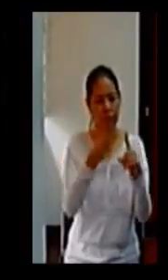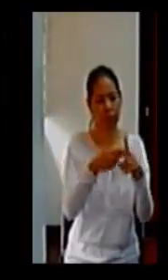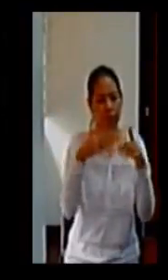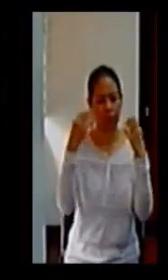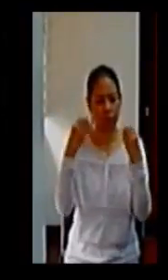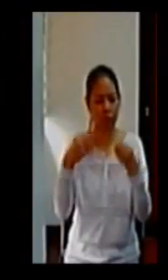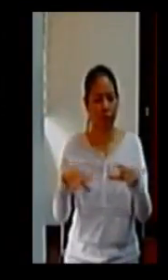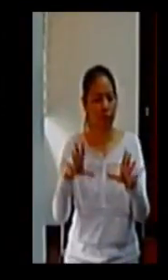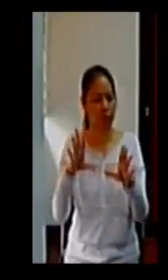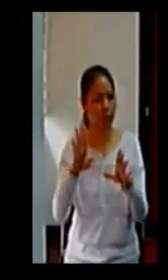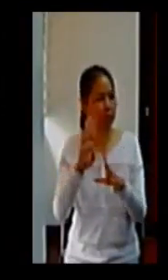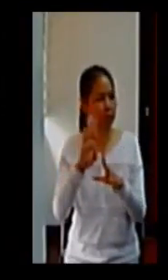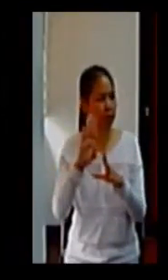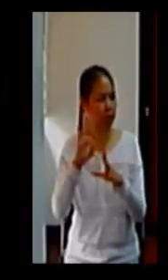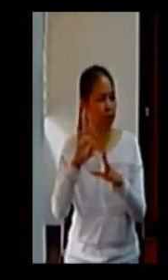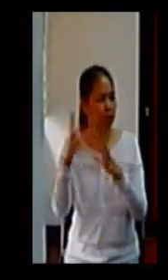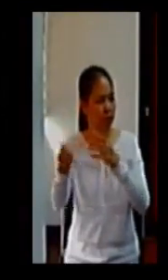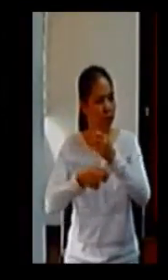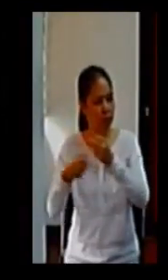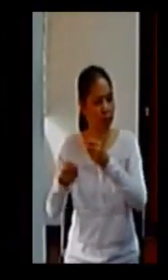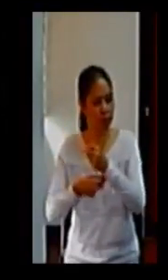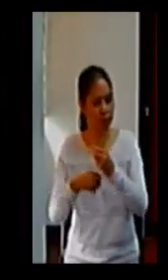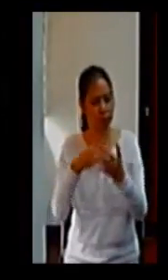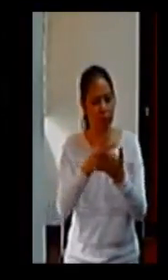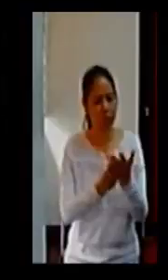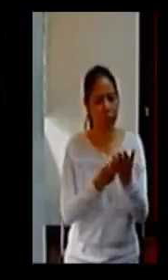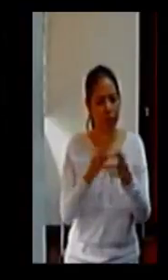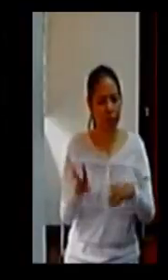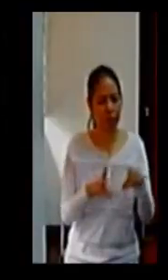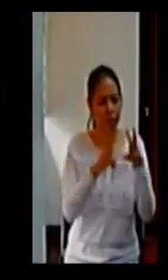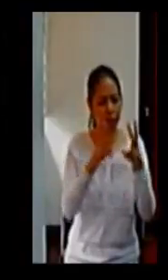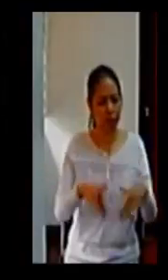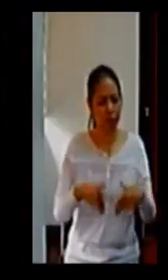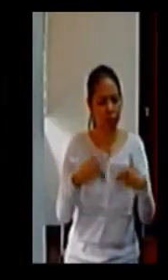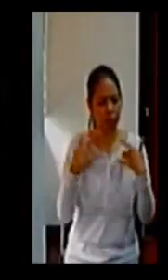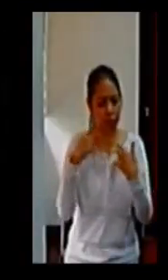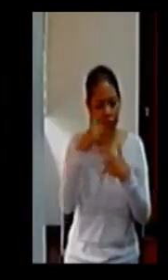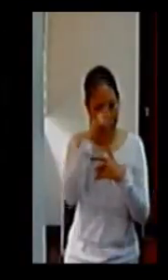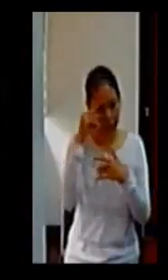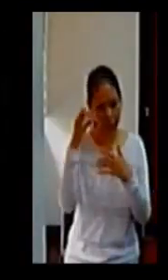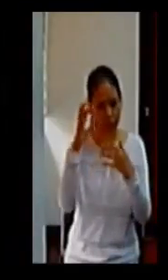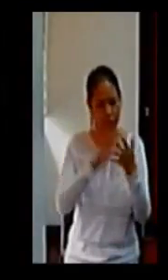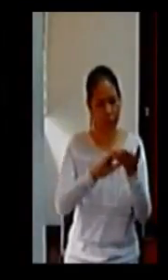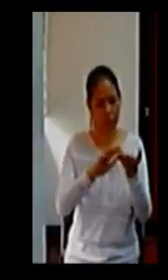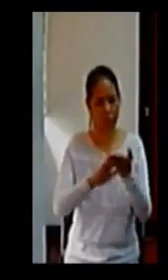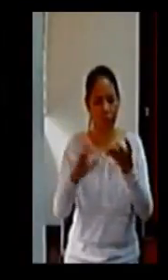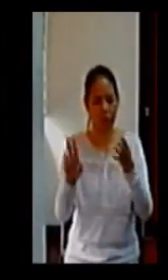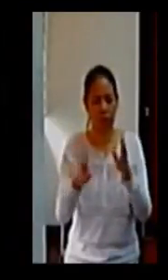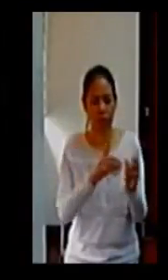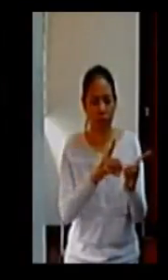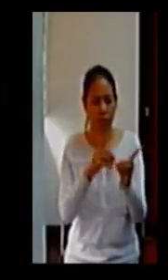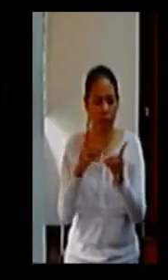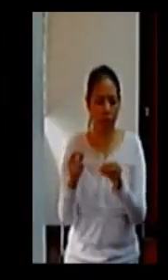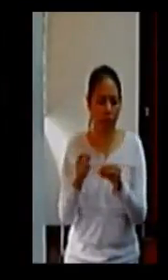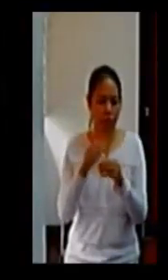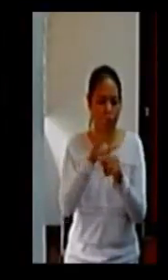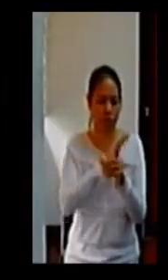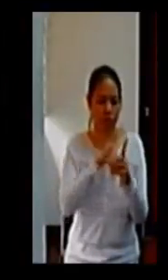of life. Yeah, it is part of the way of life kasi talagang pinapractice yung mga ganyang